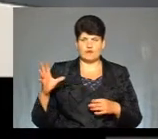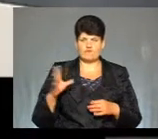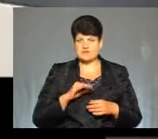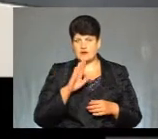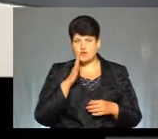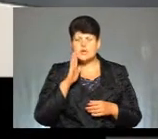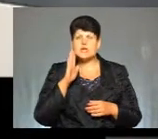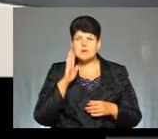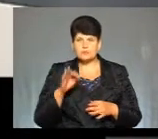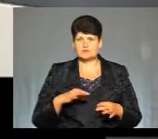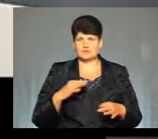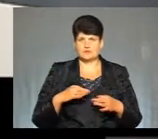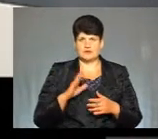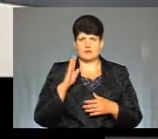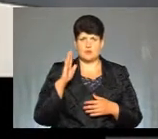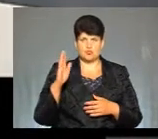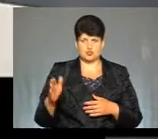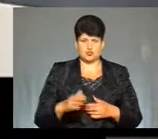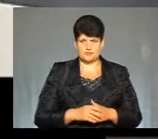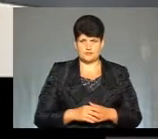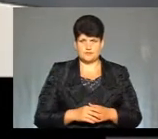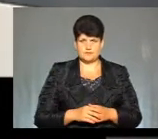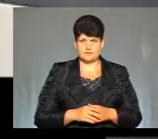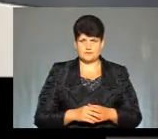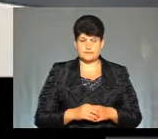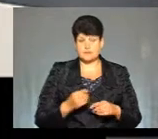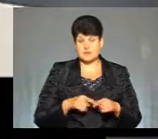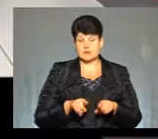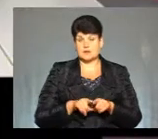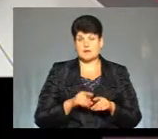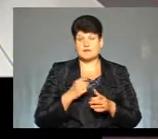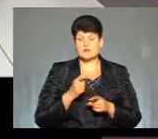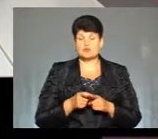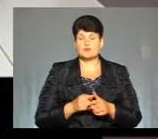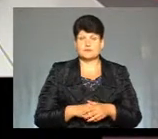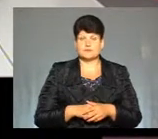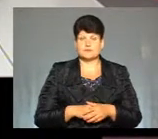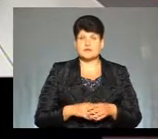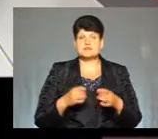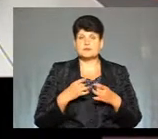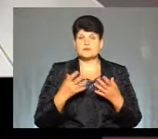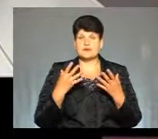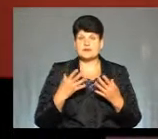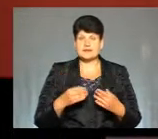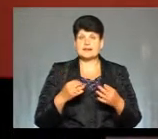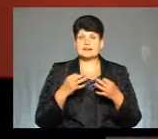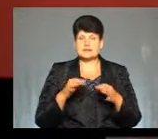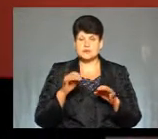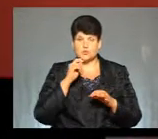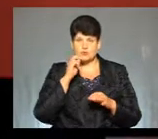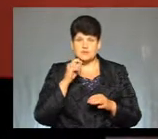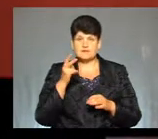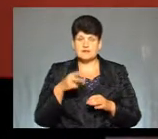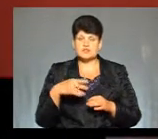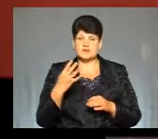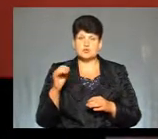буде нервувати в майбутньому. Це ось така відповідь. Зрозуміло. Святкування Дня Незалежності України